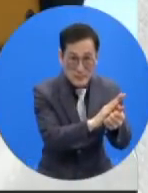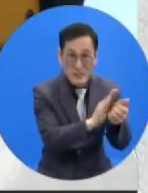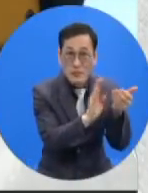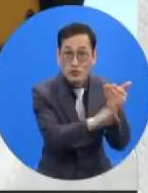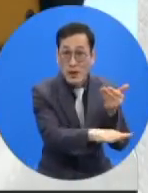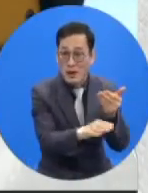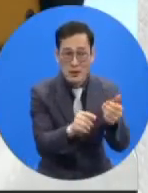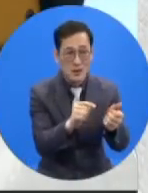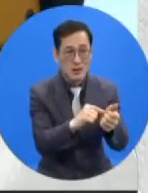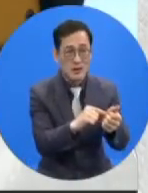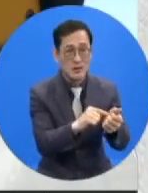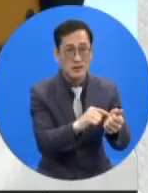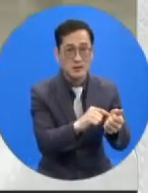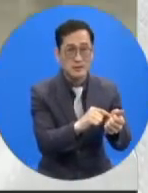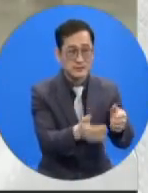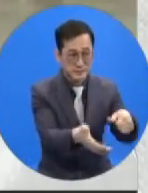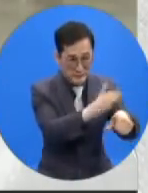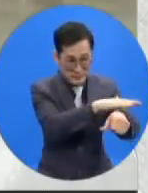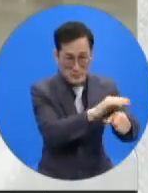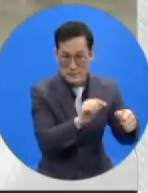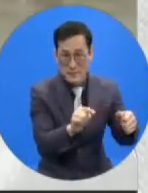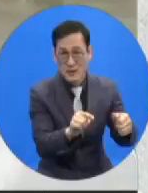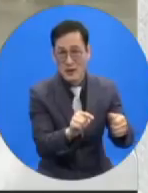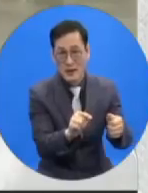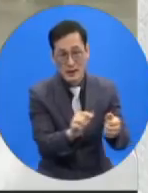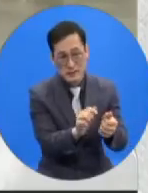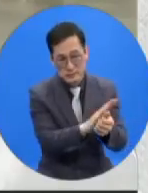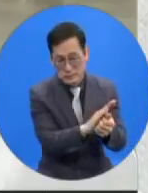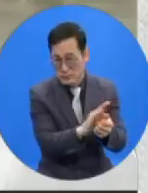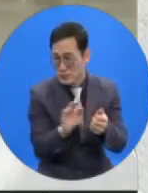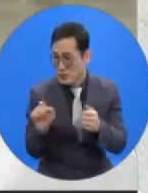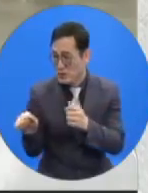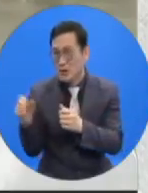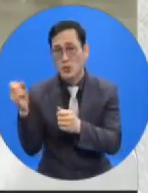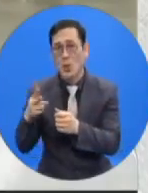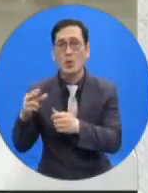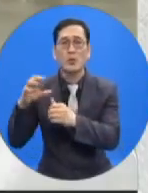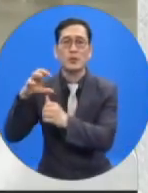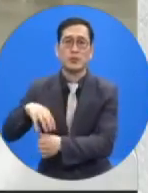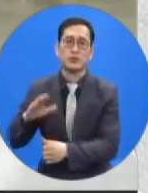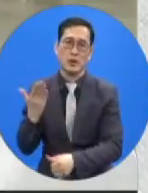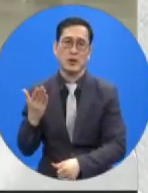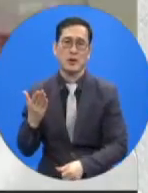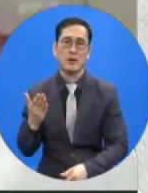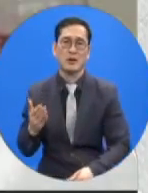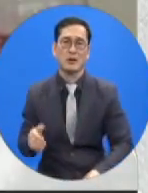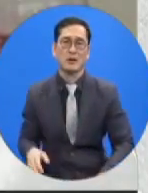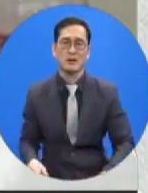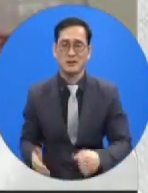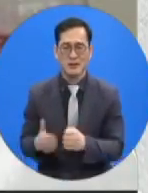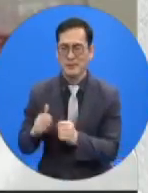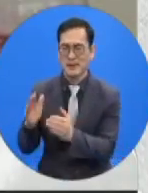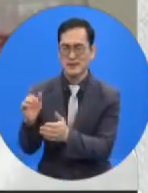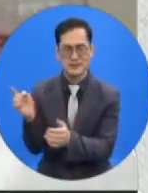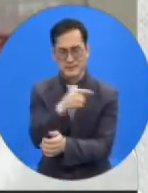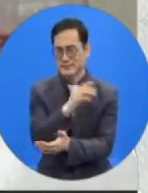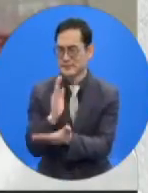그래서 현실적으로는 상당히 어려운 부분이 있기 때문에 참 가슴 아픈 사연이다 이렇게 생각을 하고 있고